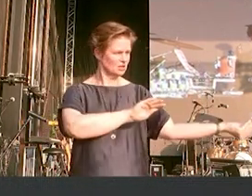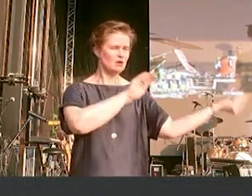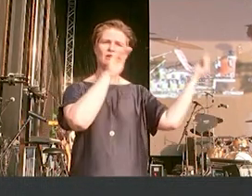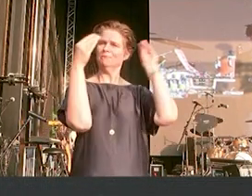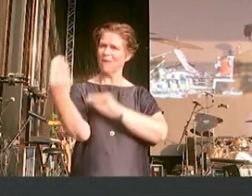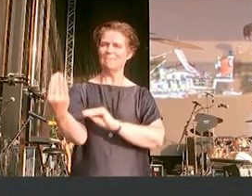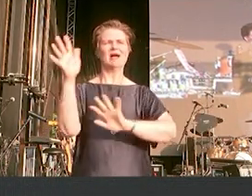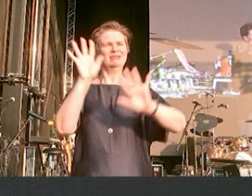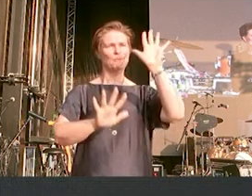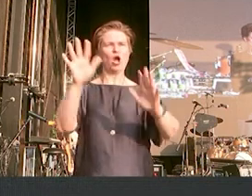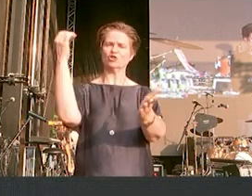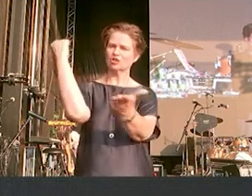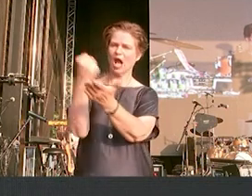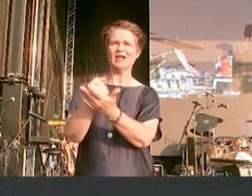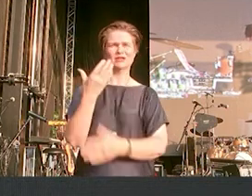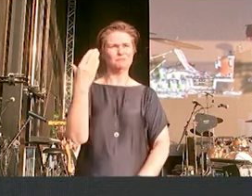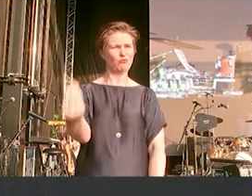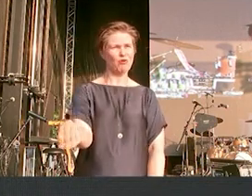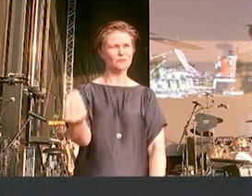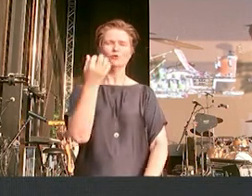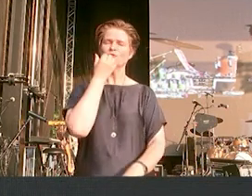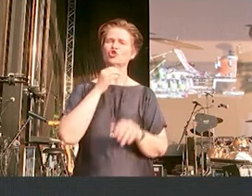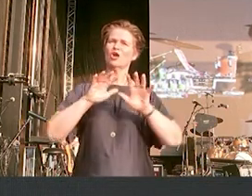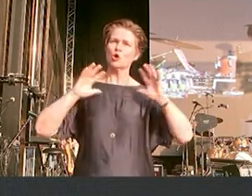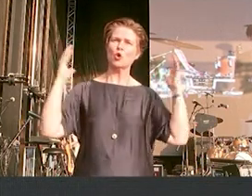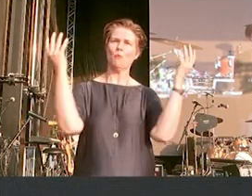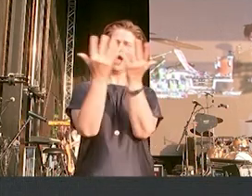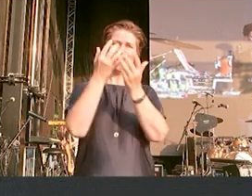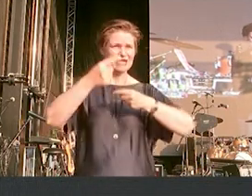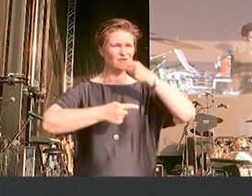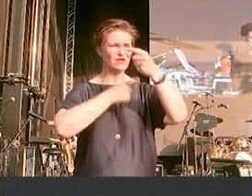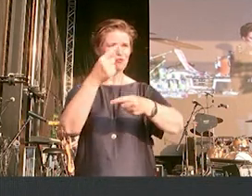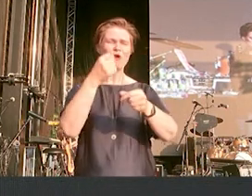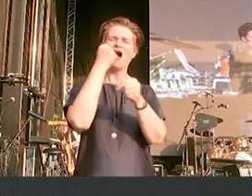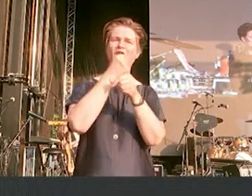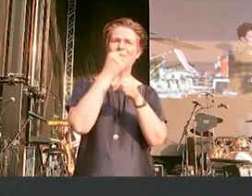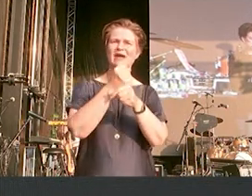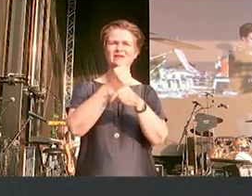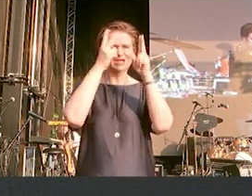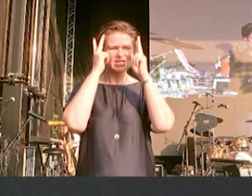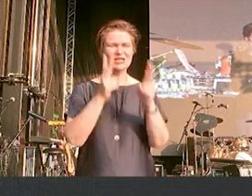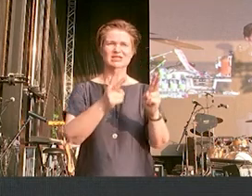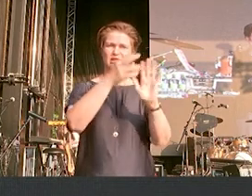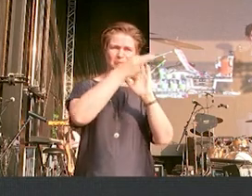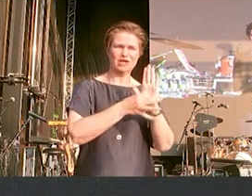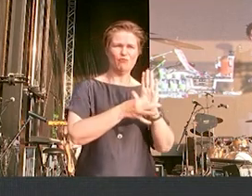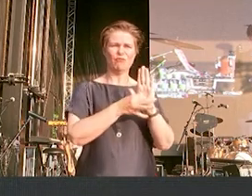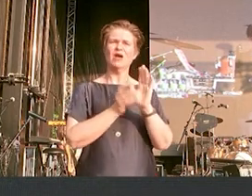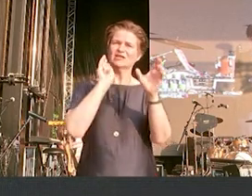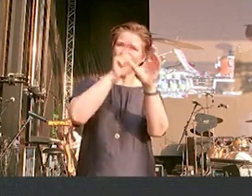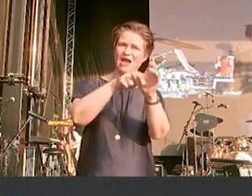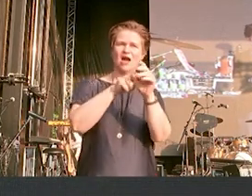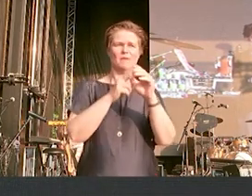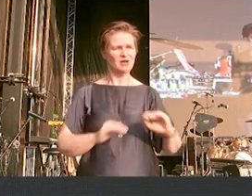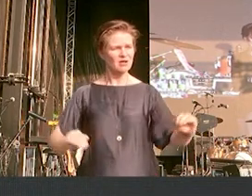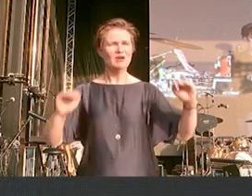demokratische Garantien? Wollen wir eine Globalisierung, die faire Bedingungen der Arbeit, der Teilhabe ermöglicht? Wollen